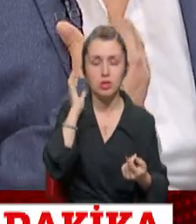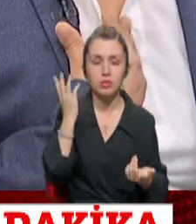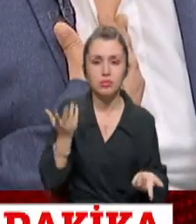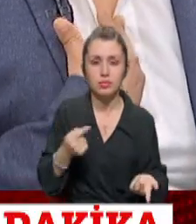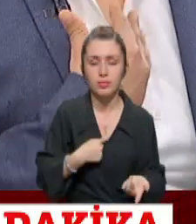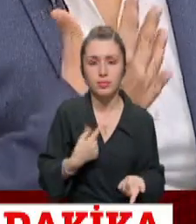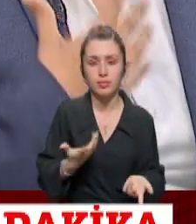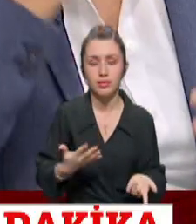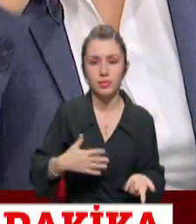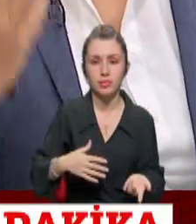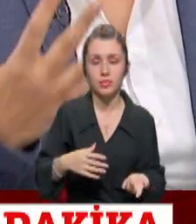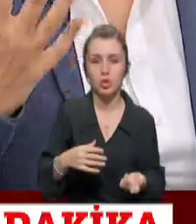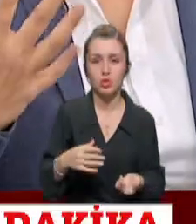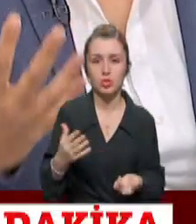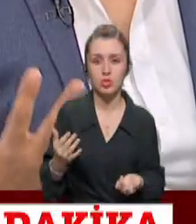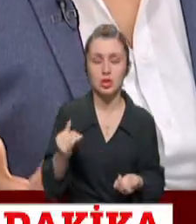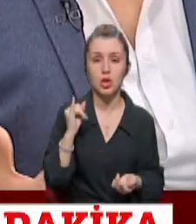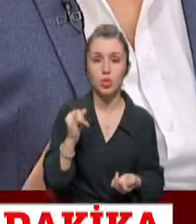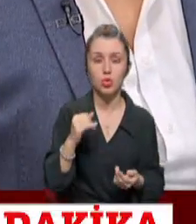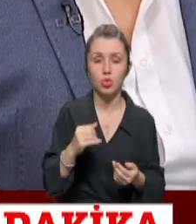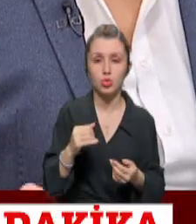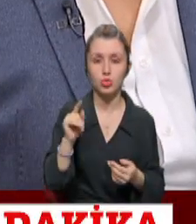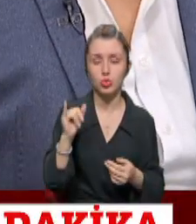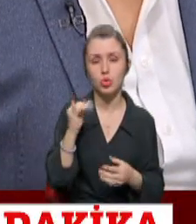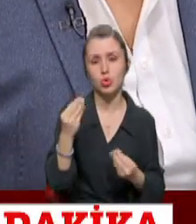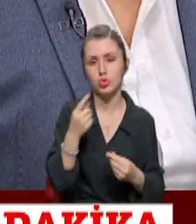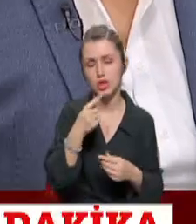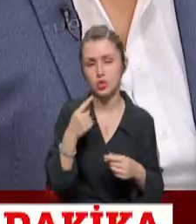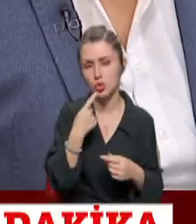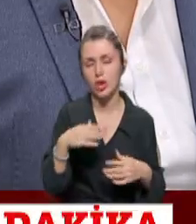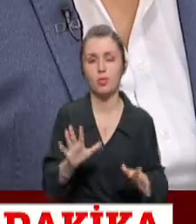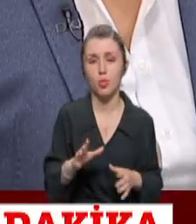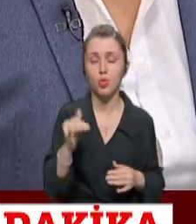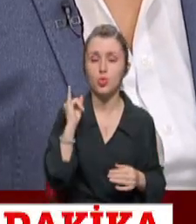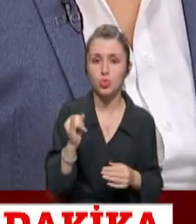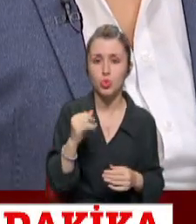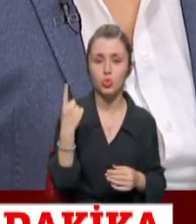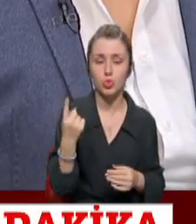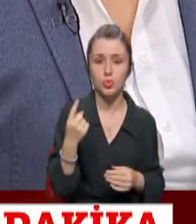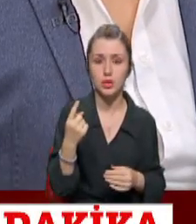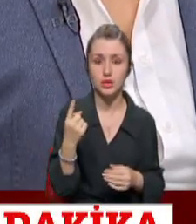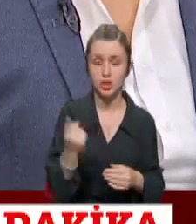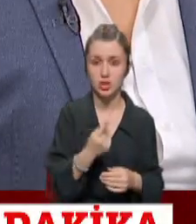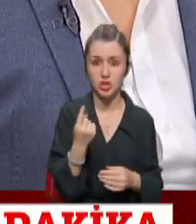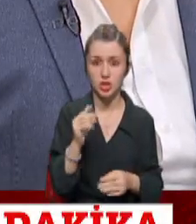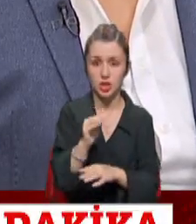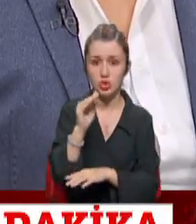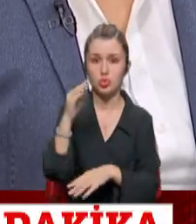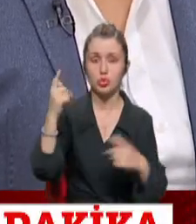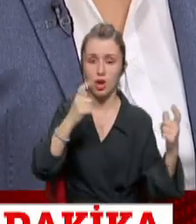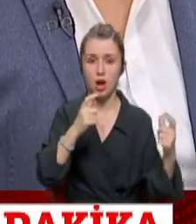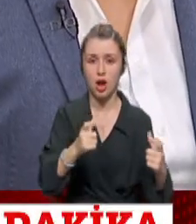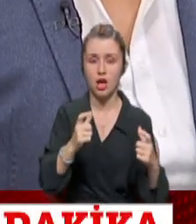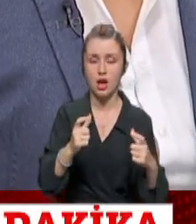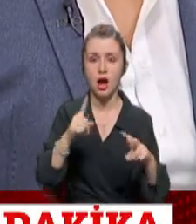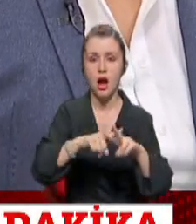Yani ben evet hepimiz yani trajediyi yani yaşamak için söylemiyorum durum. Ama yani o kadar kötü bir durumda ki Antakya